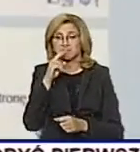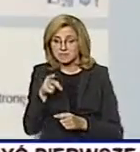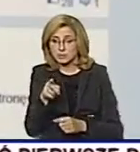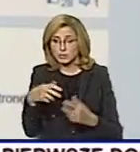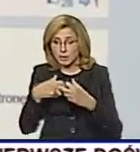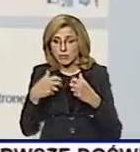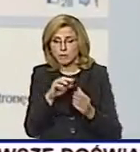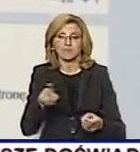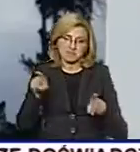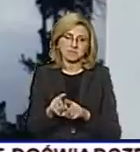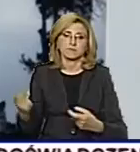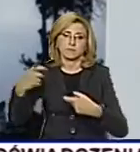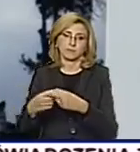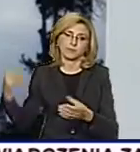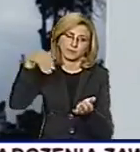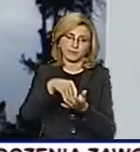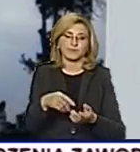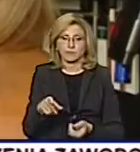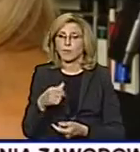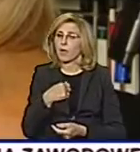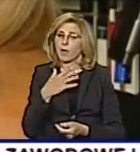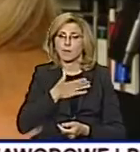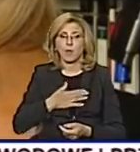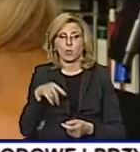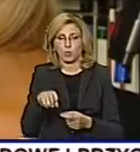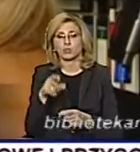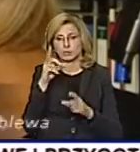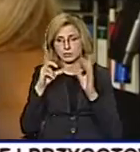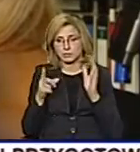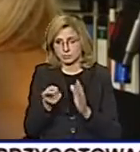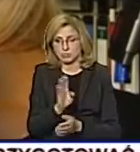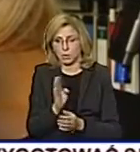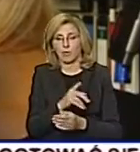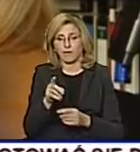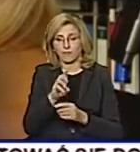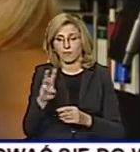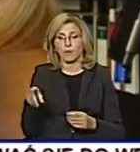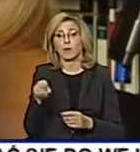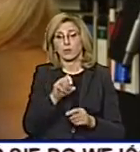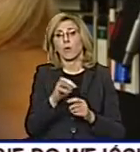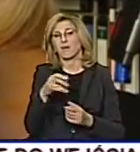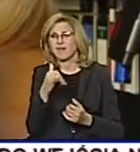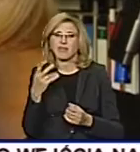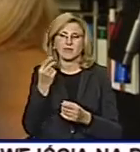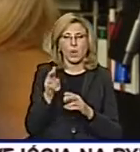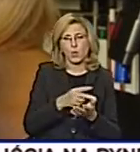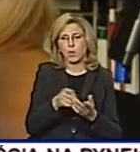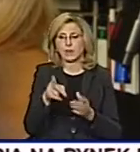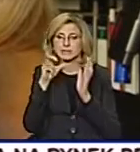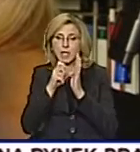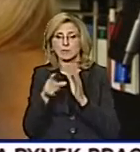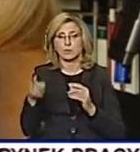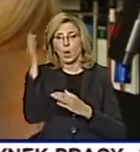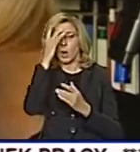stronę, dołączyła do niej. Polubiłam od razu tę stronę i niektóre zdjęcia, które kojarzyły się